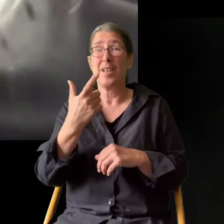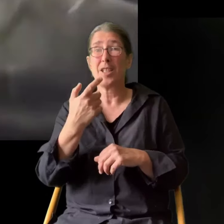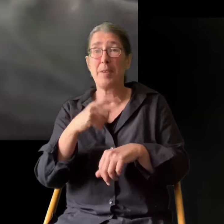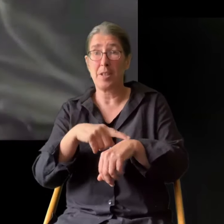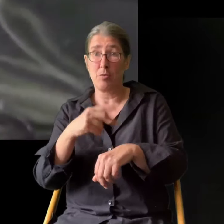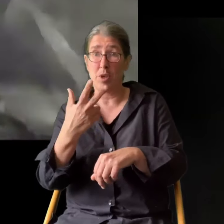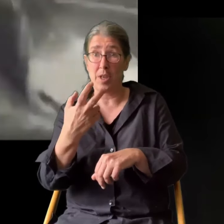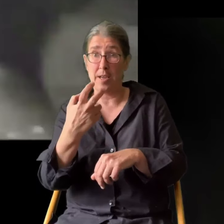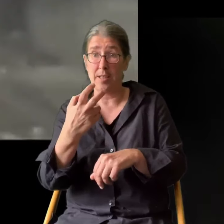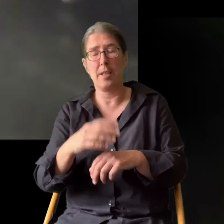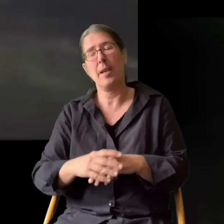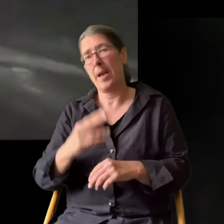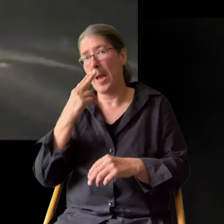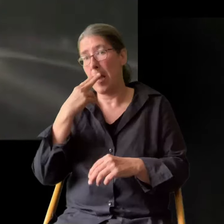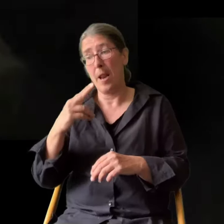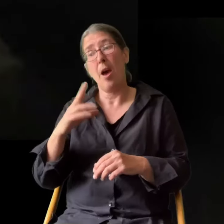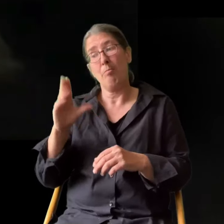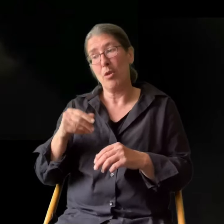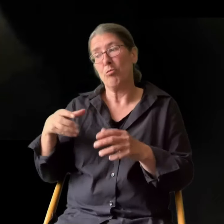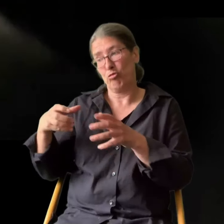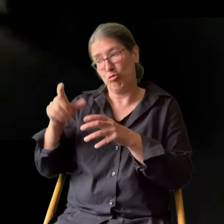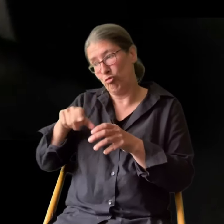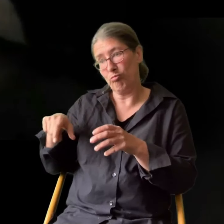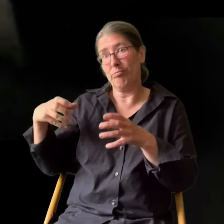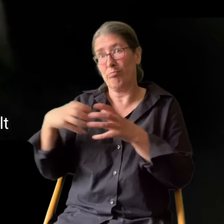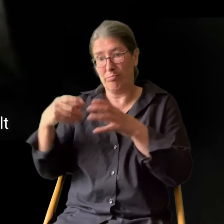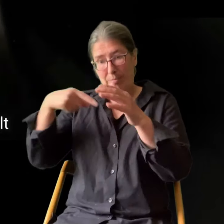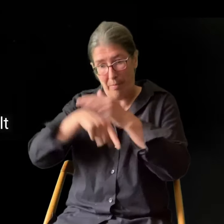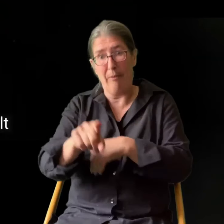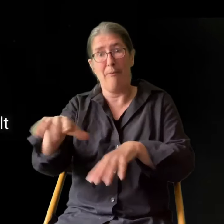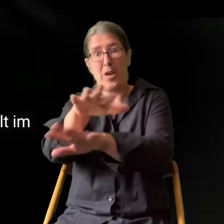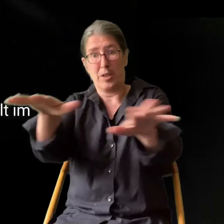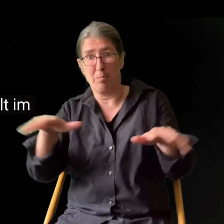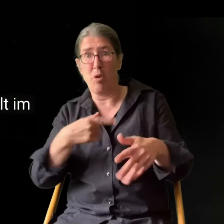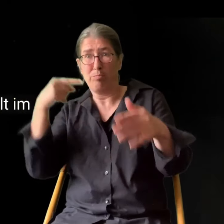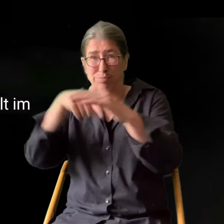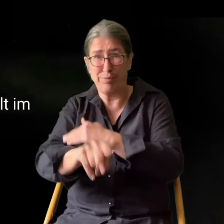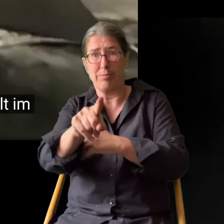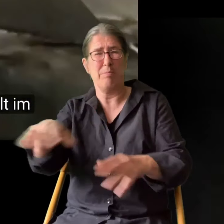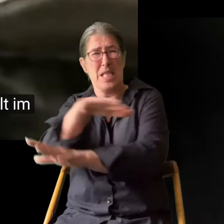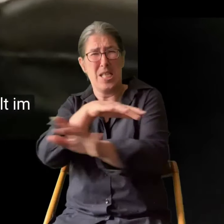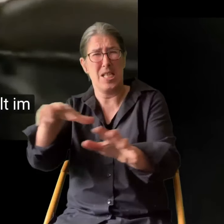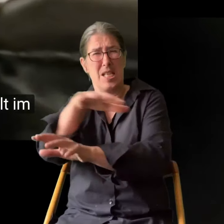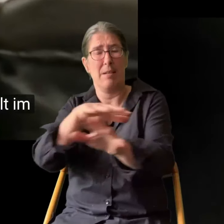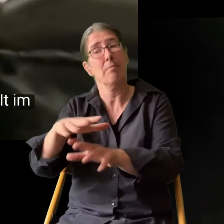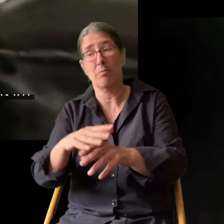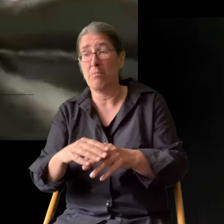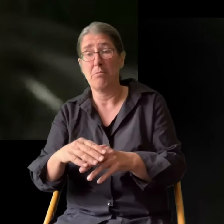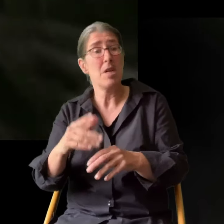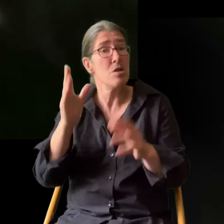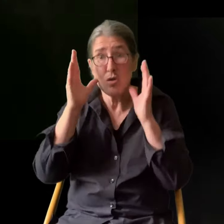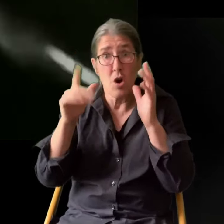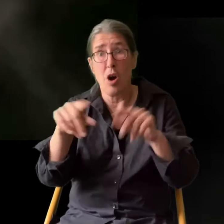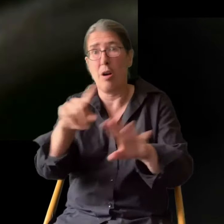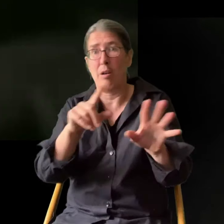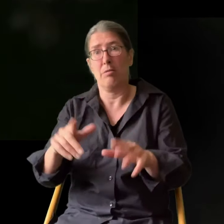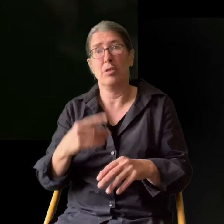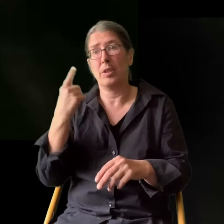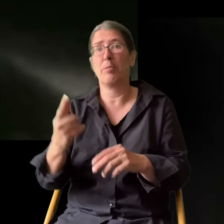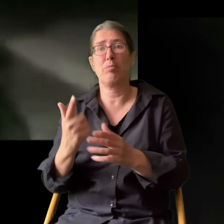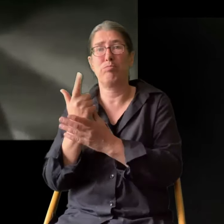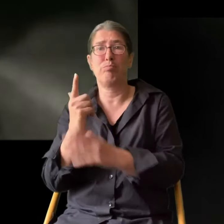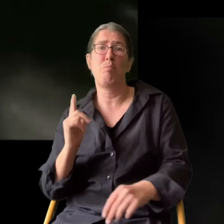20.30 Uhr. Hitler stürmt mit Gefolgsleuten die Versammlung. Tumult im Saal. Um sich Gehör zu verschaffen, schießt der